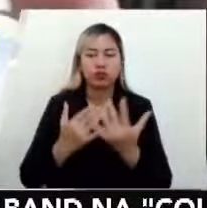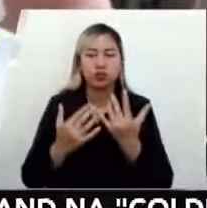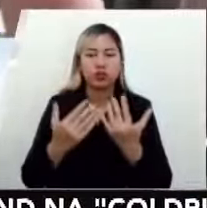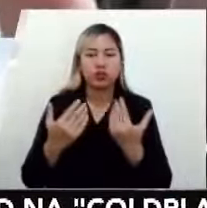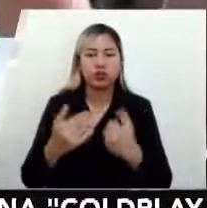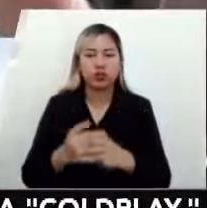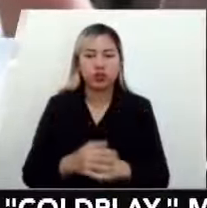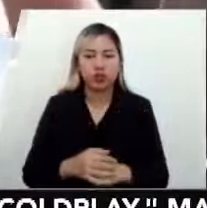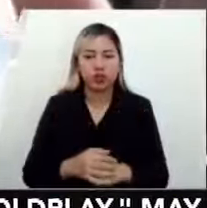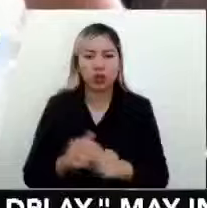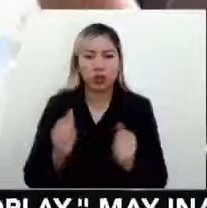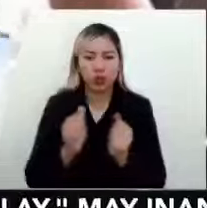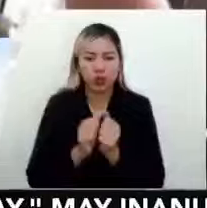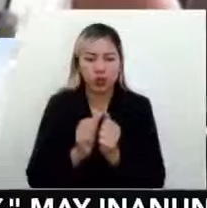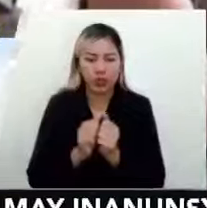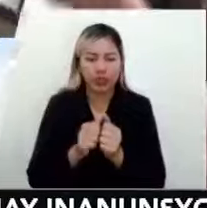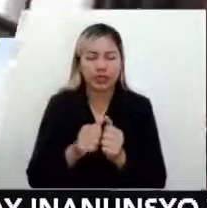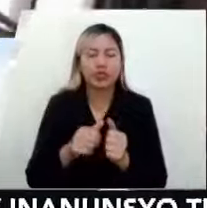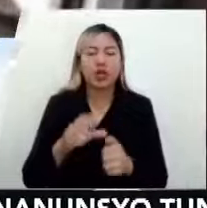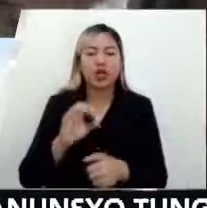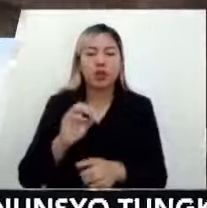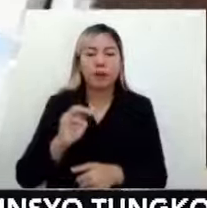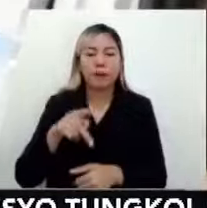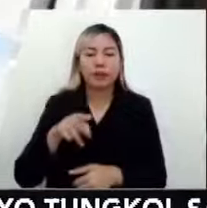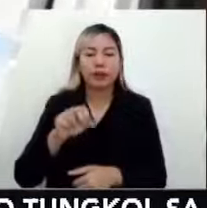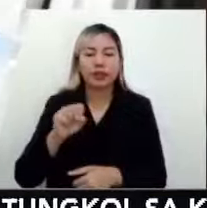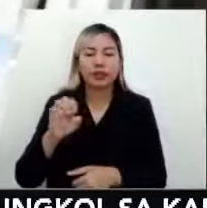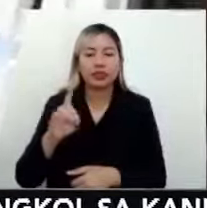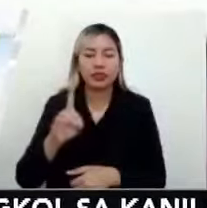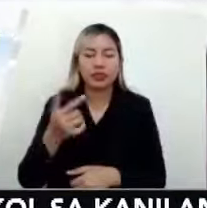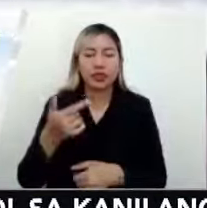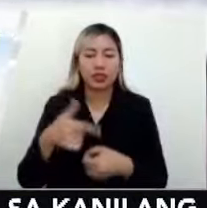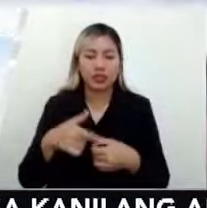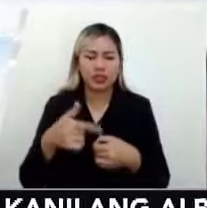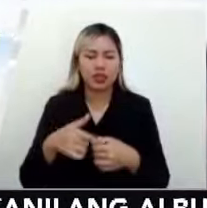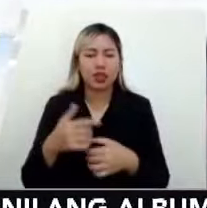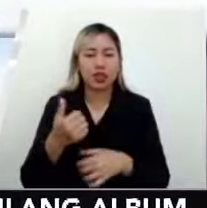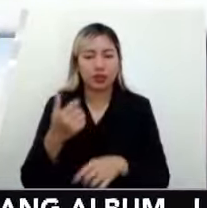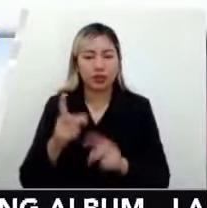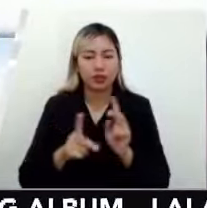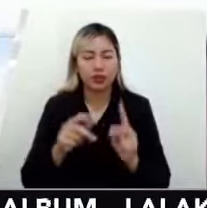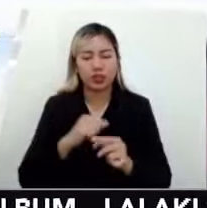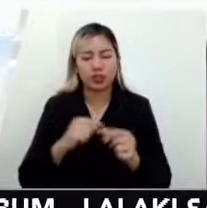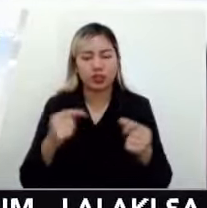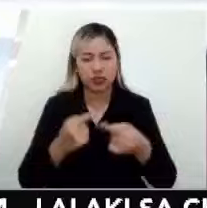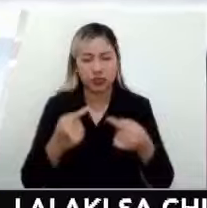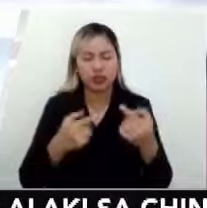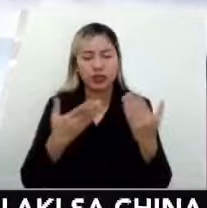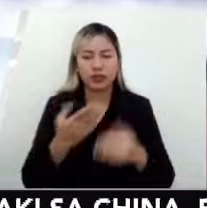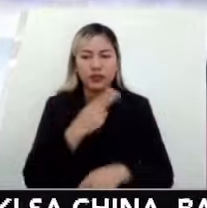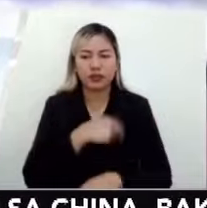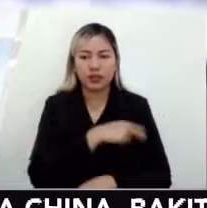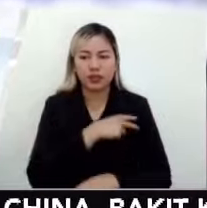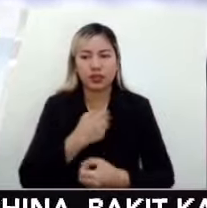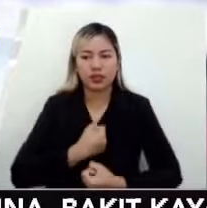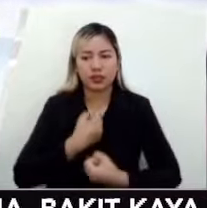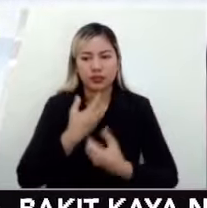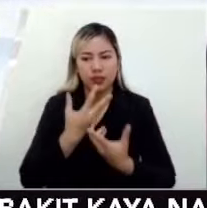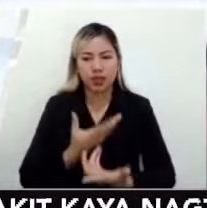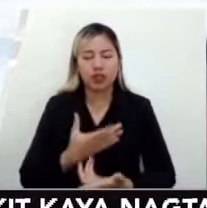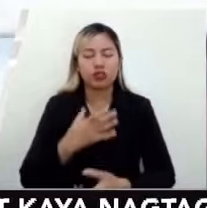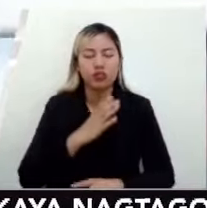gas. Dinala sa ospital ang iba pang nasugatan sa sunog. Nagpaabot naman ang pakikiramay ang Prime Minister ng Thailand